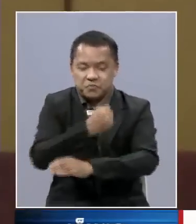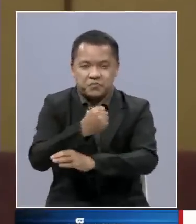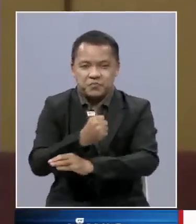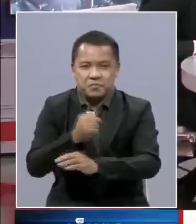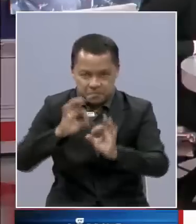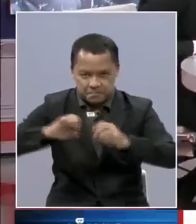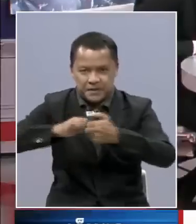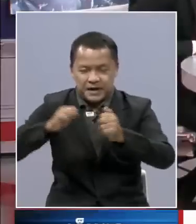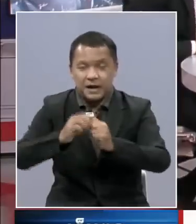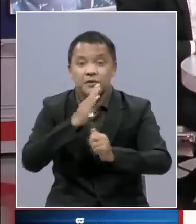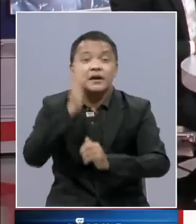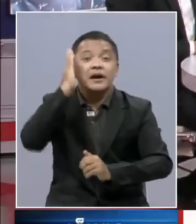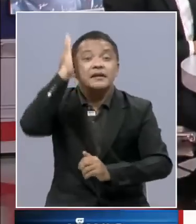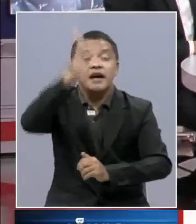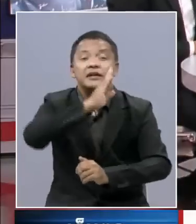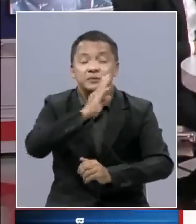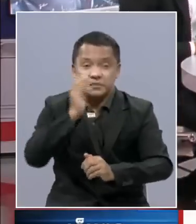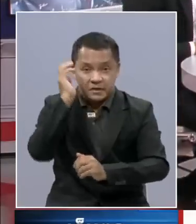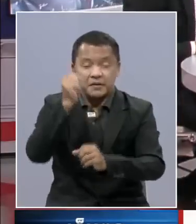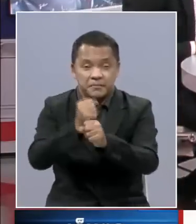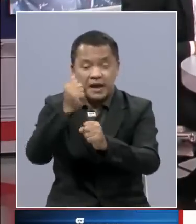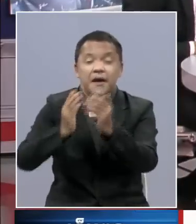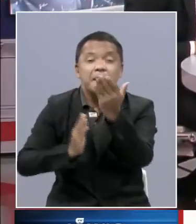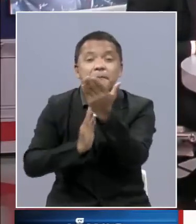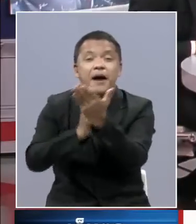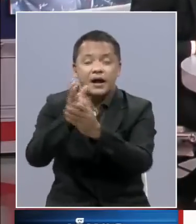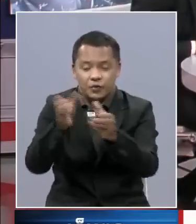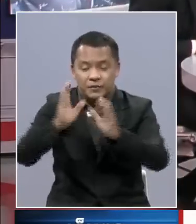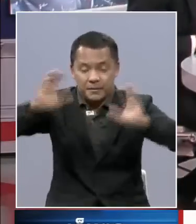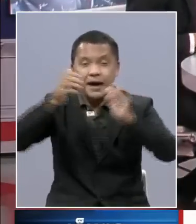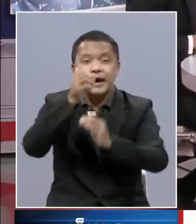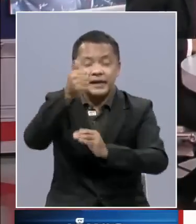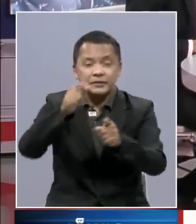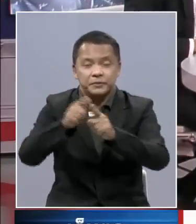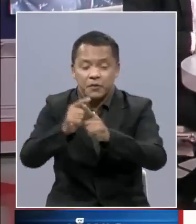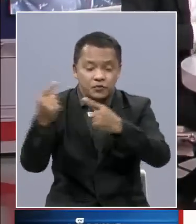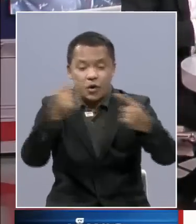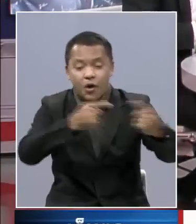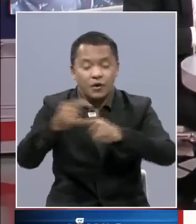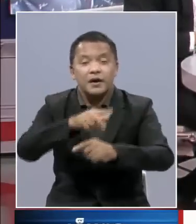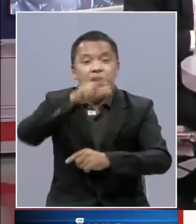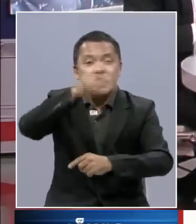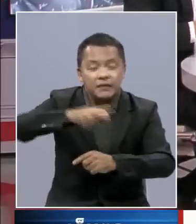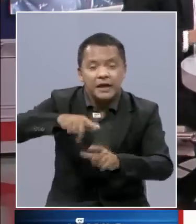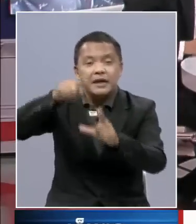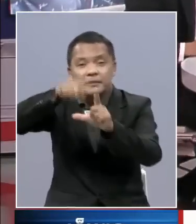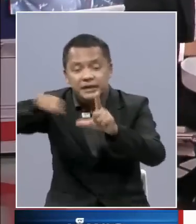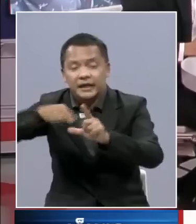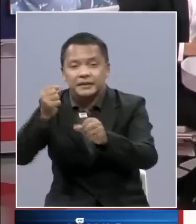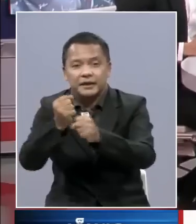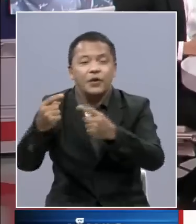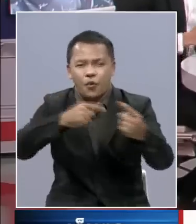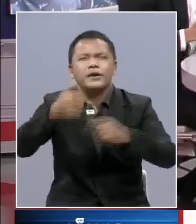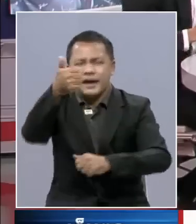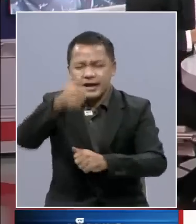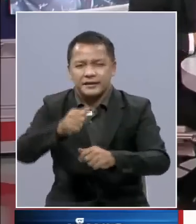แต่แล้วเดี๋ยวหลังจากนั้นอะถ้าสู้กันได้แล้วผ่านพ้นไปได้แล้วฟอร์มรัฐบาลได้แล้วถ้าจะไปตีกันก้าวไกลกับเพื่อไทยอะมีเวลาตีกันอีกเยอะคุณชูวิทย์บอกแ